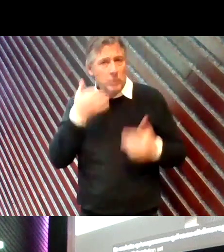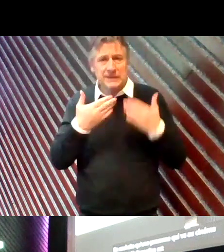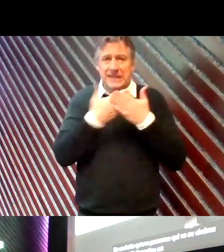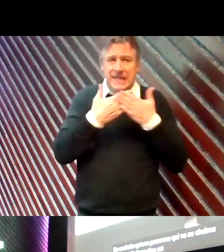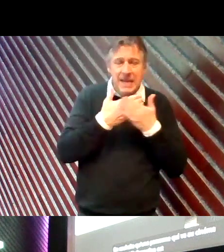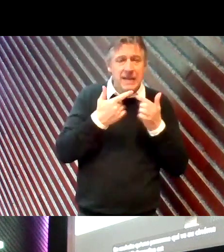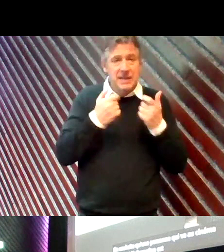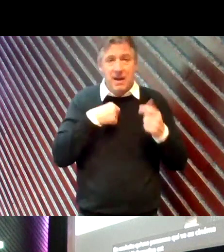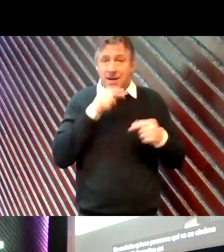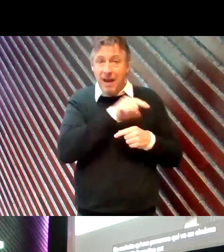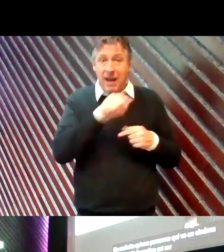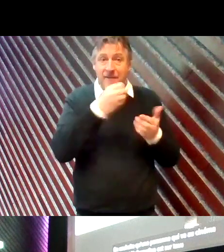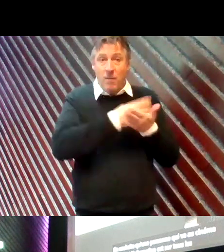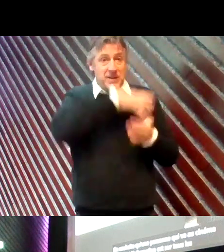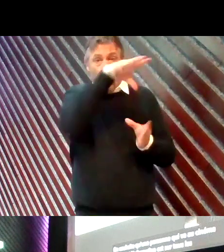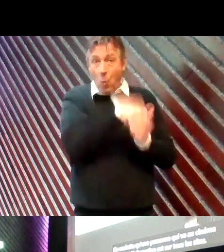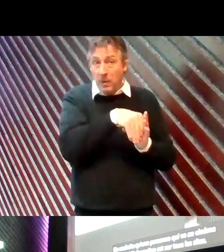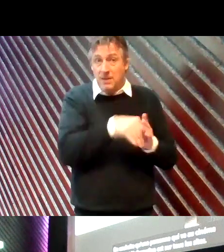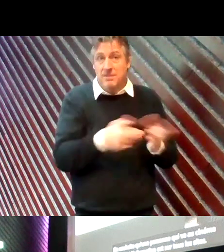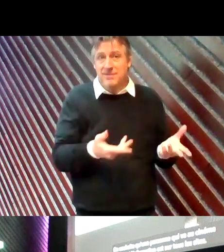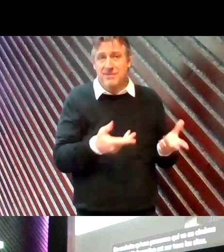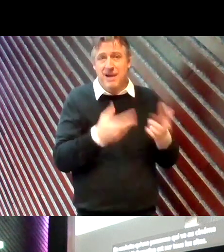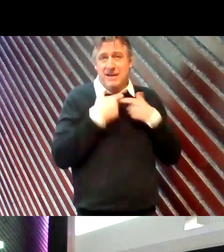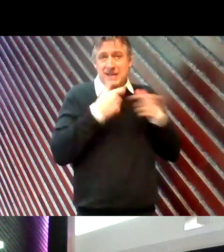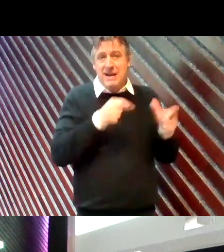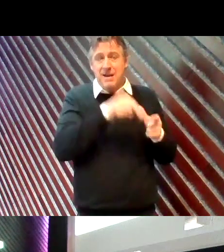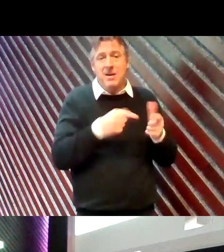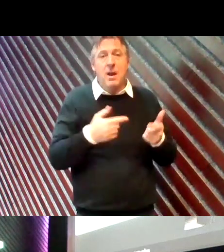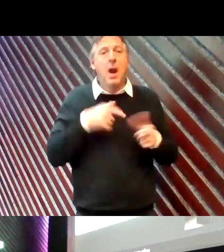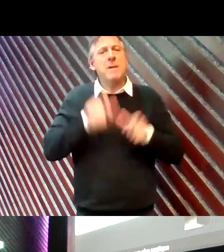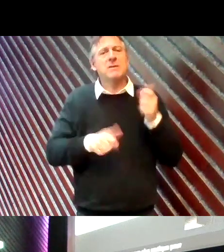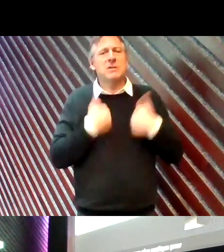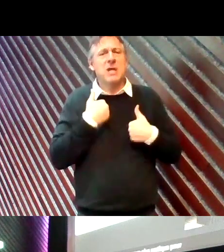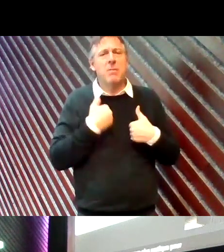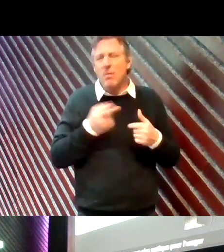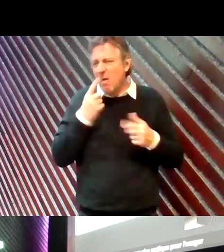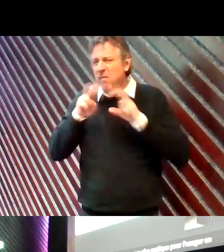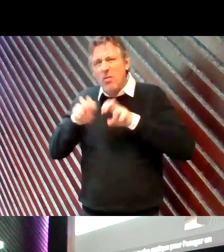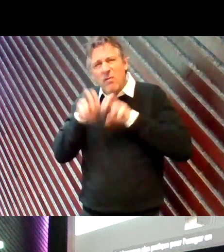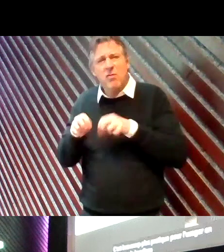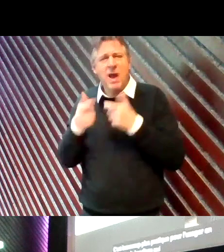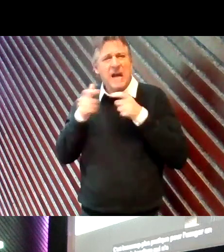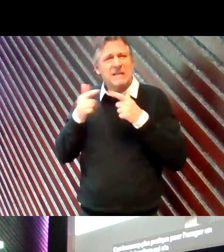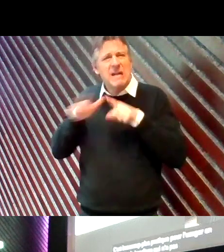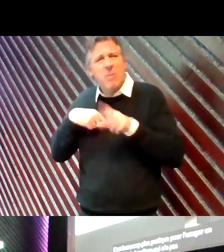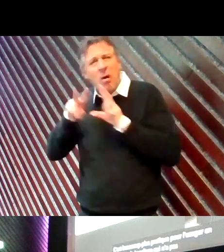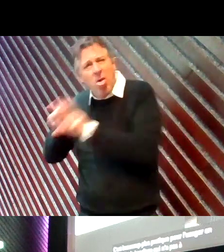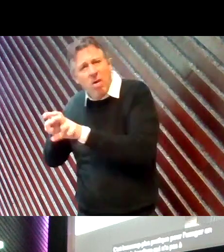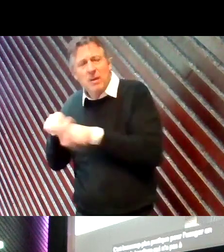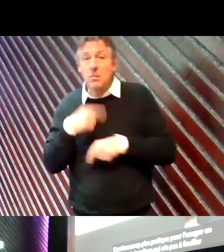alors c un double avantage c'est que déjà c'est beaucoup plus pratique pour l'usager en situation de handicap qui n pas fouillé sur différents sites